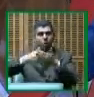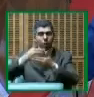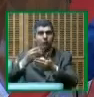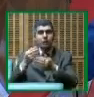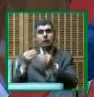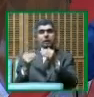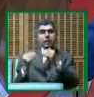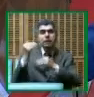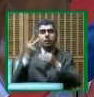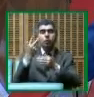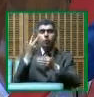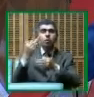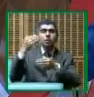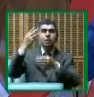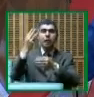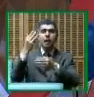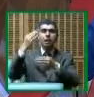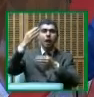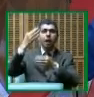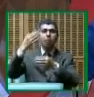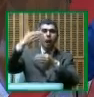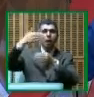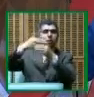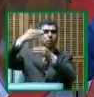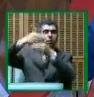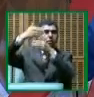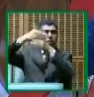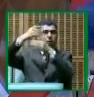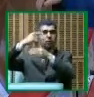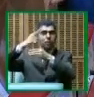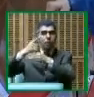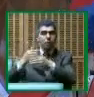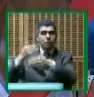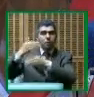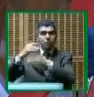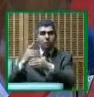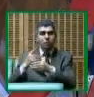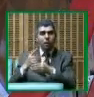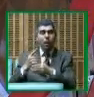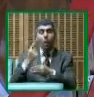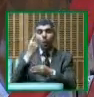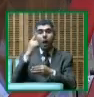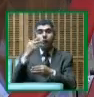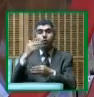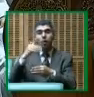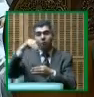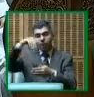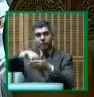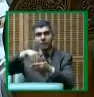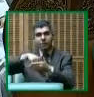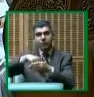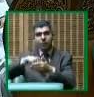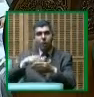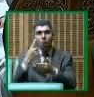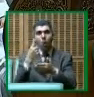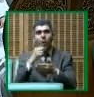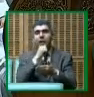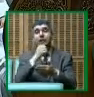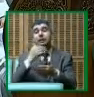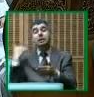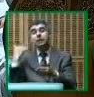التهيئه، والناس زادوا طبق وطبق ثاني وطبق ثالث ووصلوا وفين بناوا؟ بناوا على